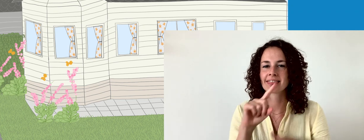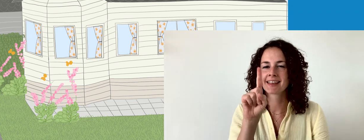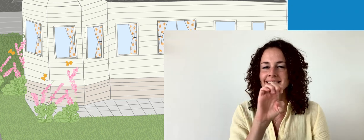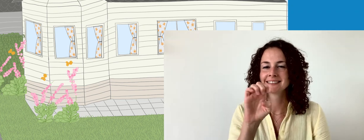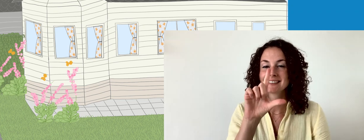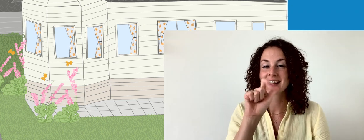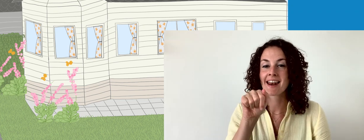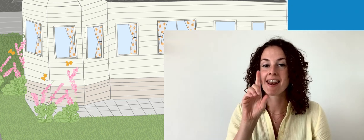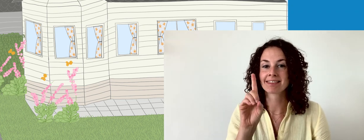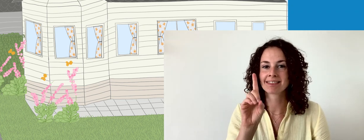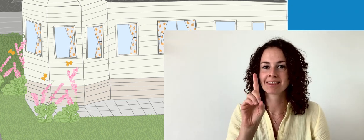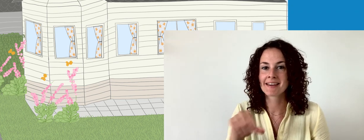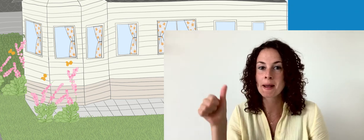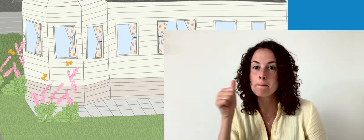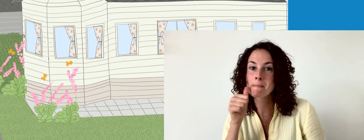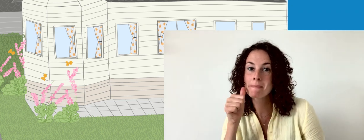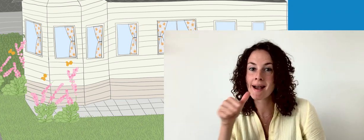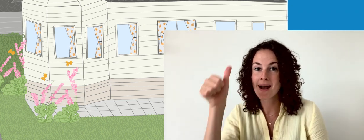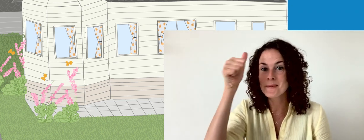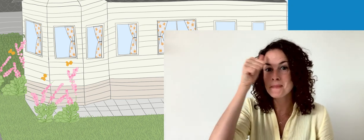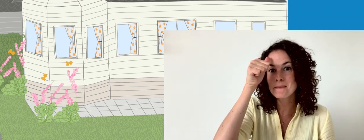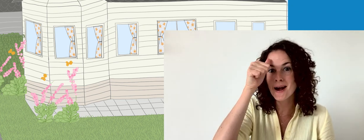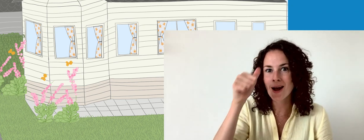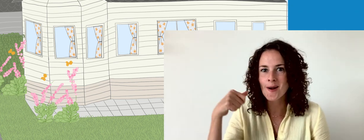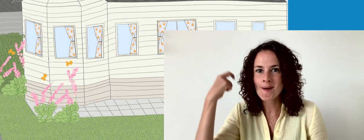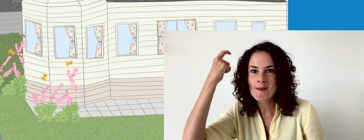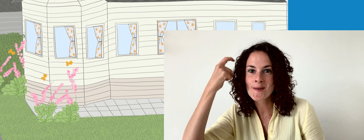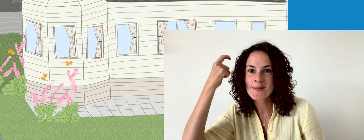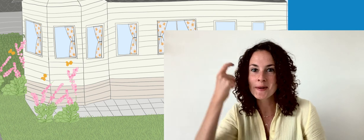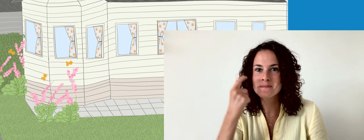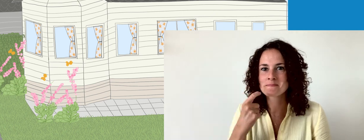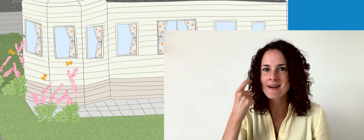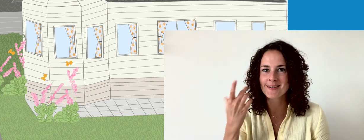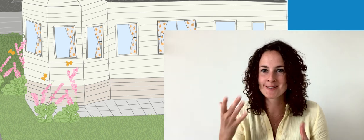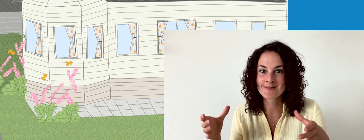Mama, papa, Ode en Mare zijn met vakantie in Zeeland